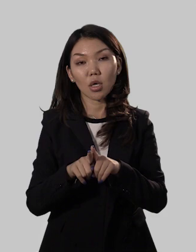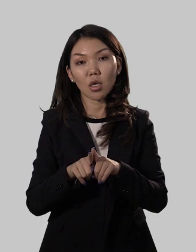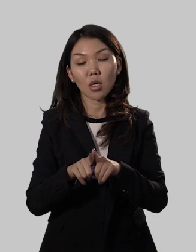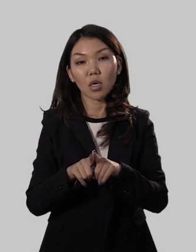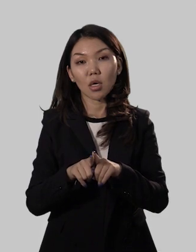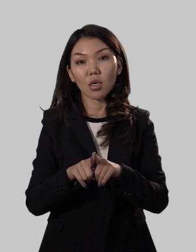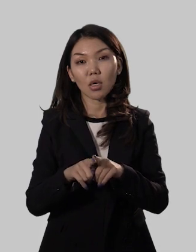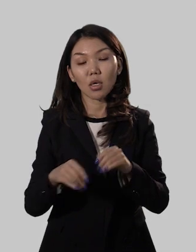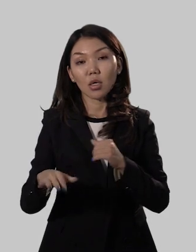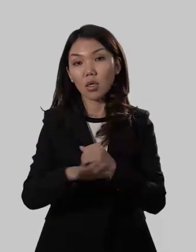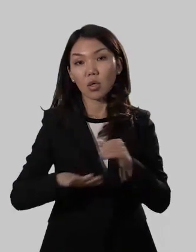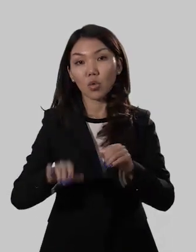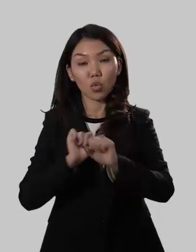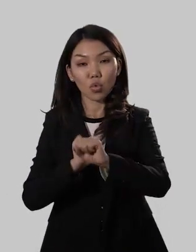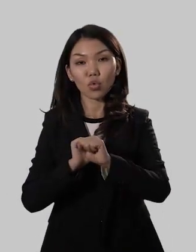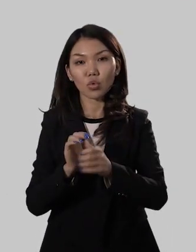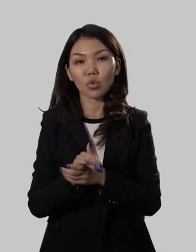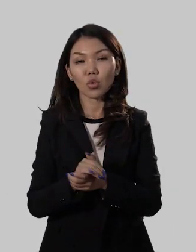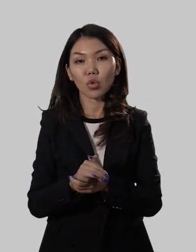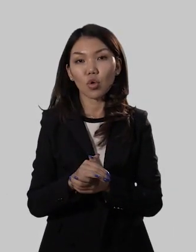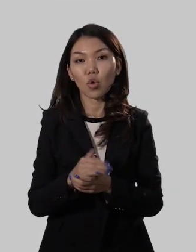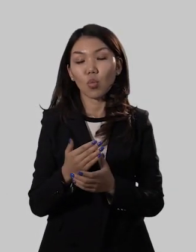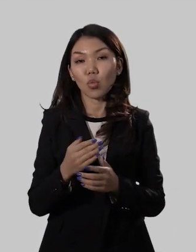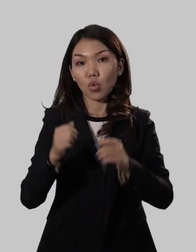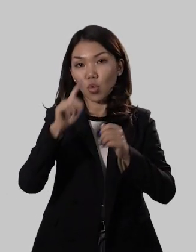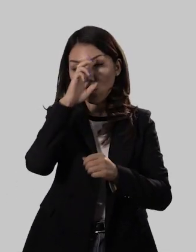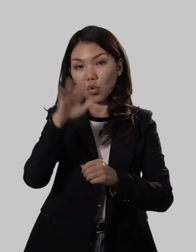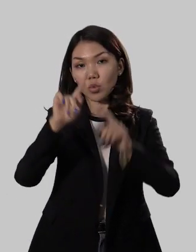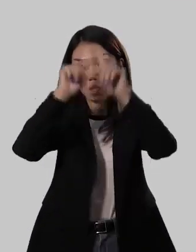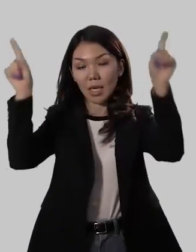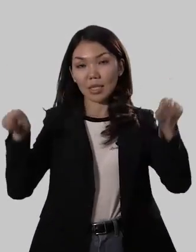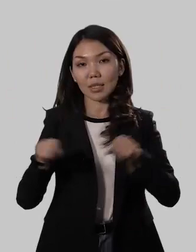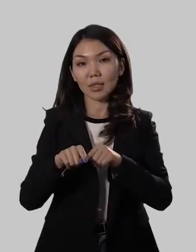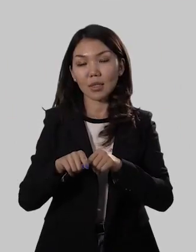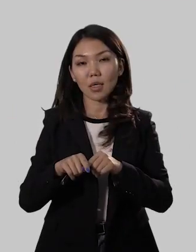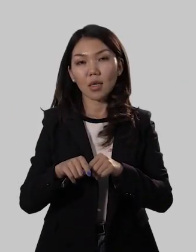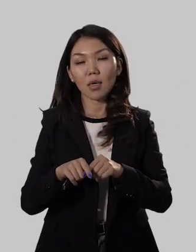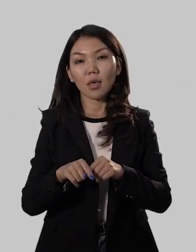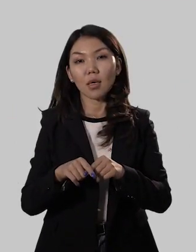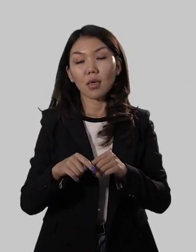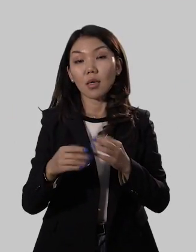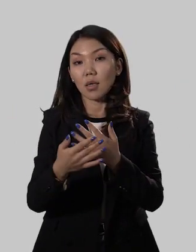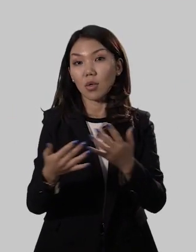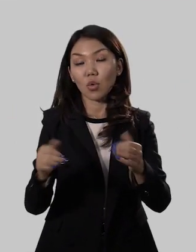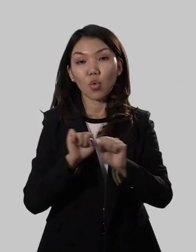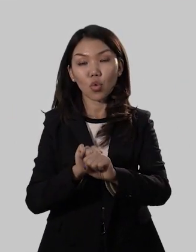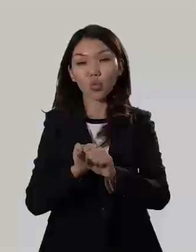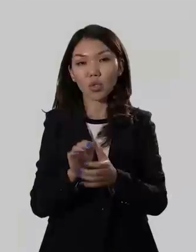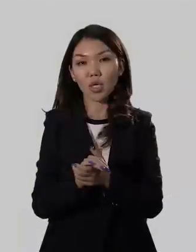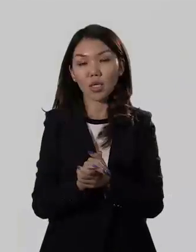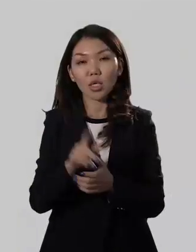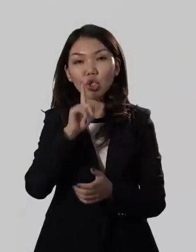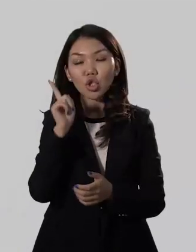бар. Бу өлкөбүздүн картасы. Картада коруктар жашыл түс менен